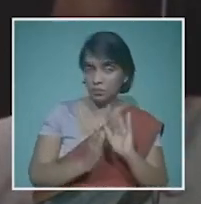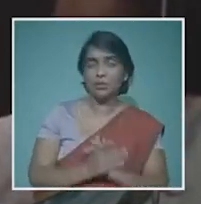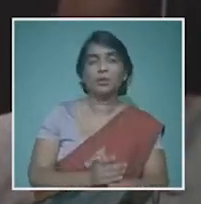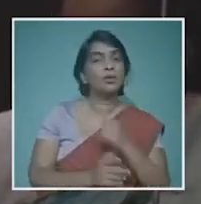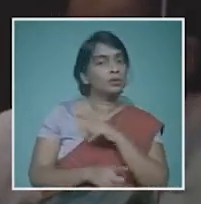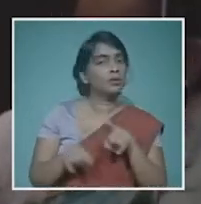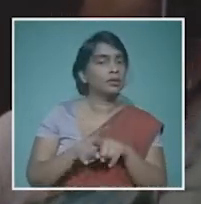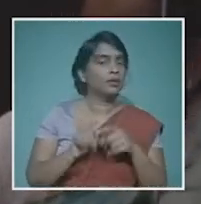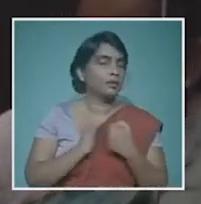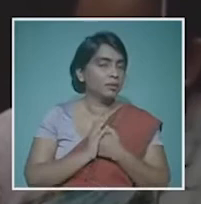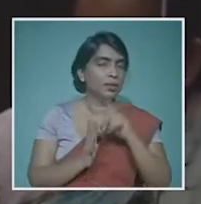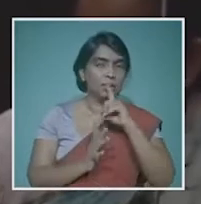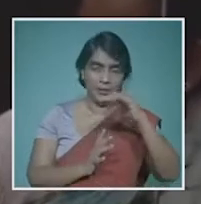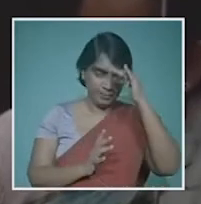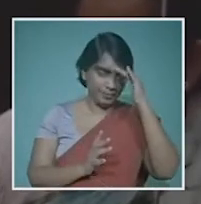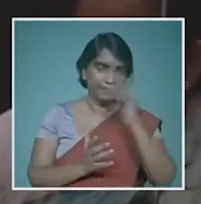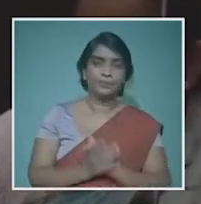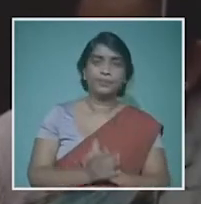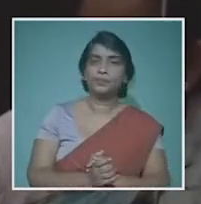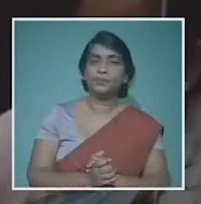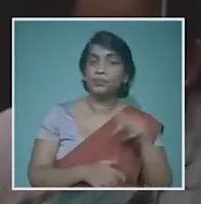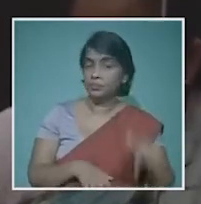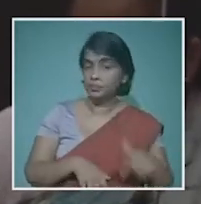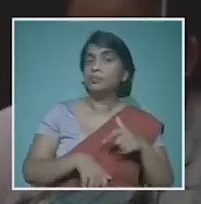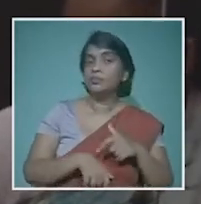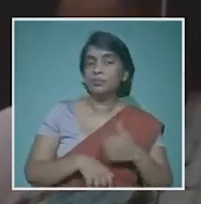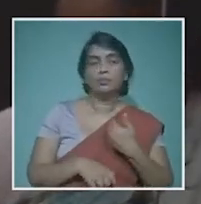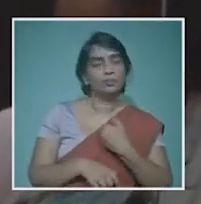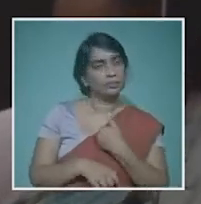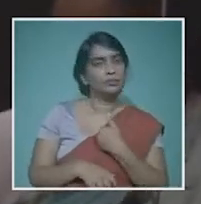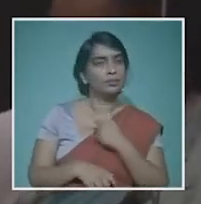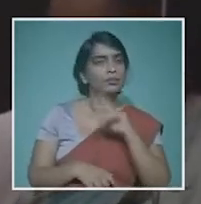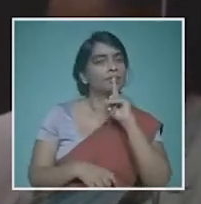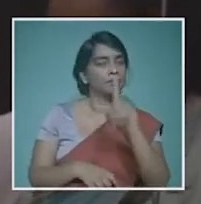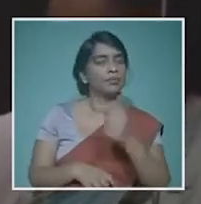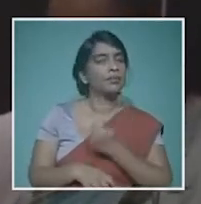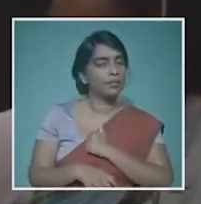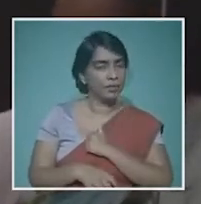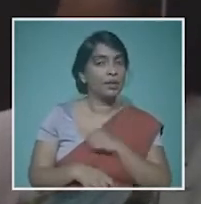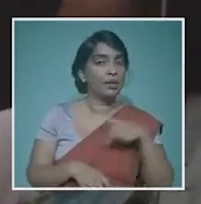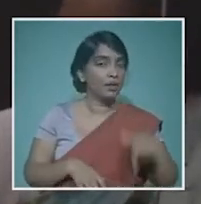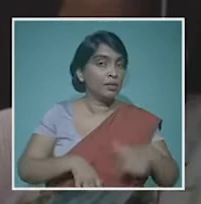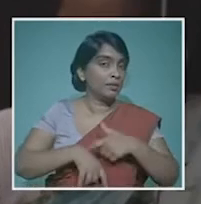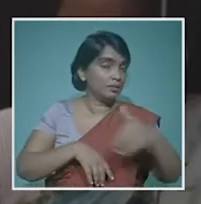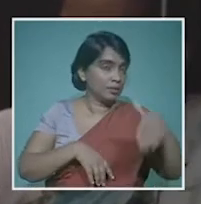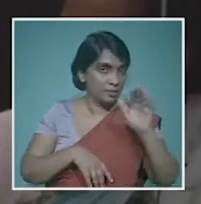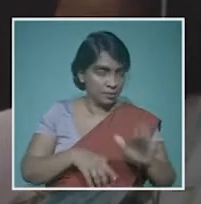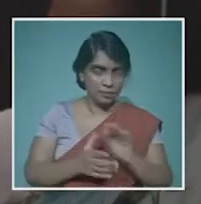ඒ නිසා ගරු කතානායකතුමනි මේ අවස්ථාවේ මම මතක් කරන්න කැමතියි මේ තත්ත්වයේ යටතේ